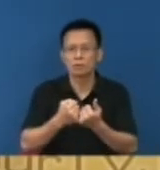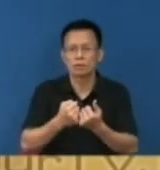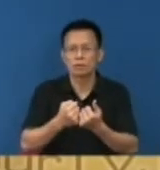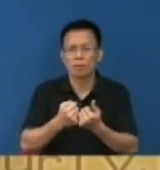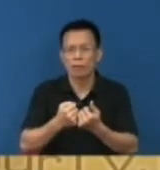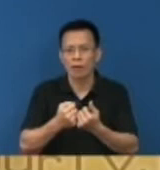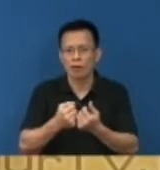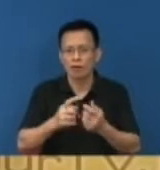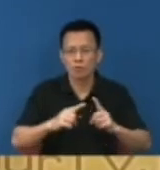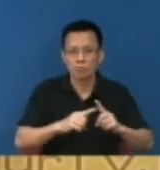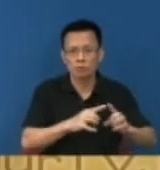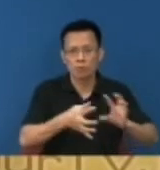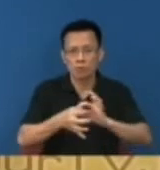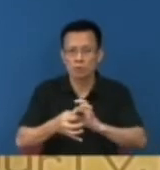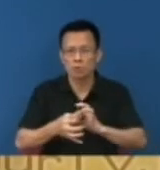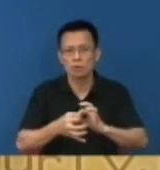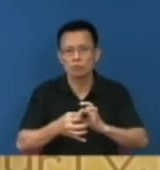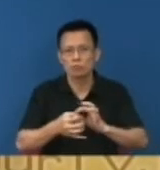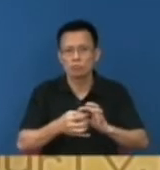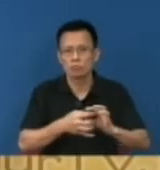減就贊成呢、這、一個。